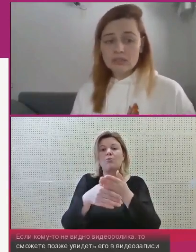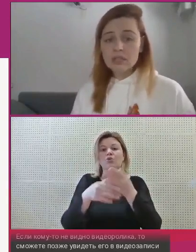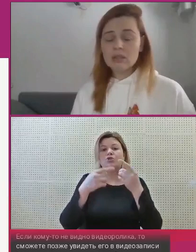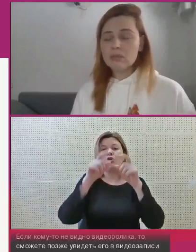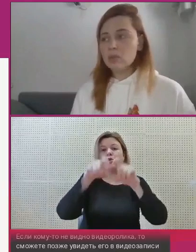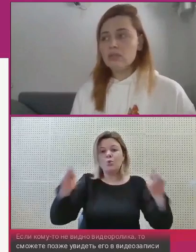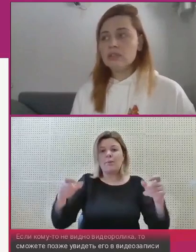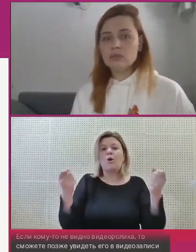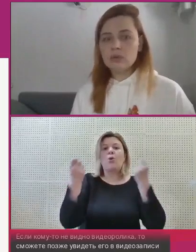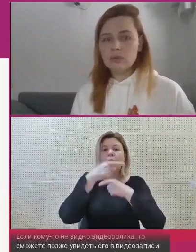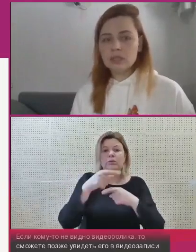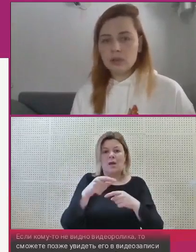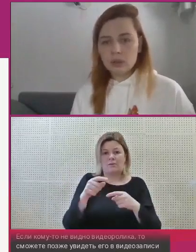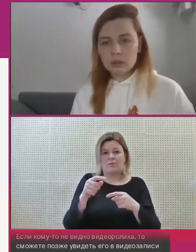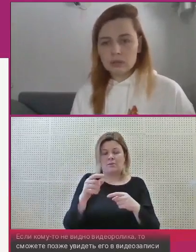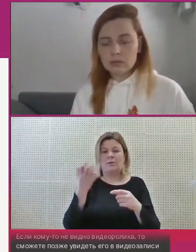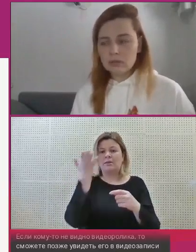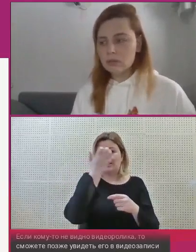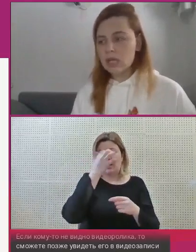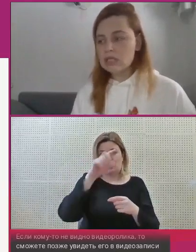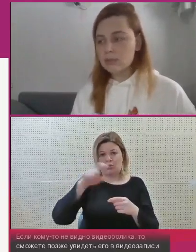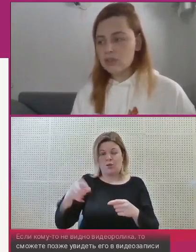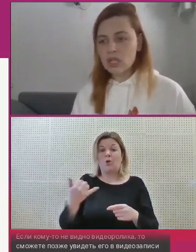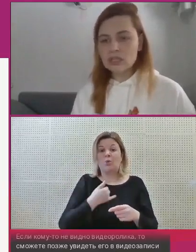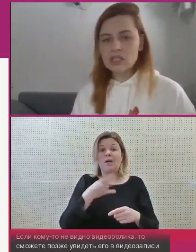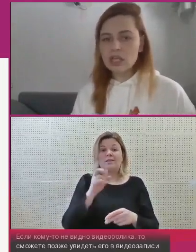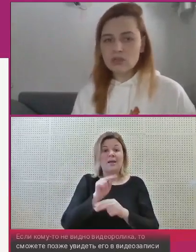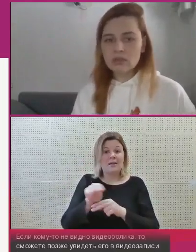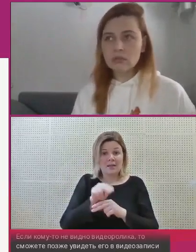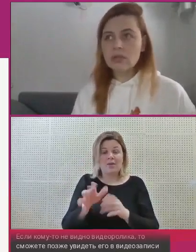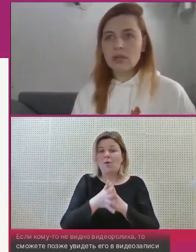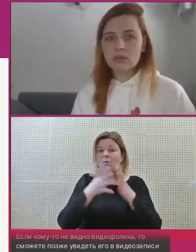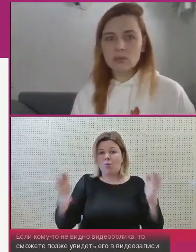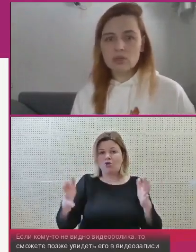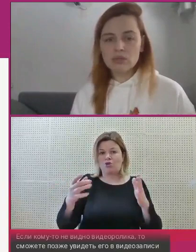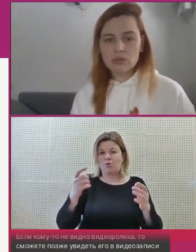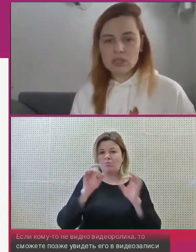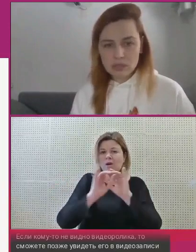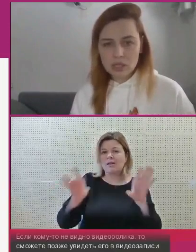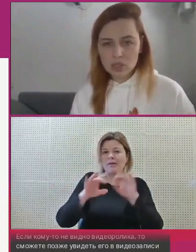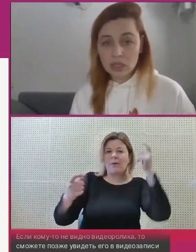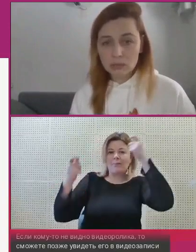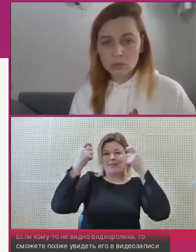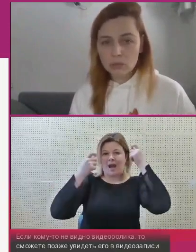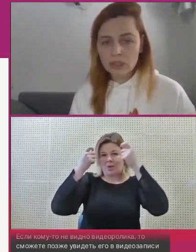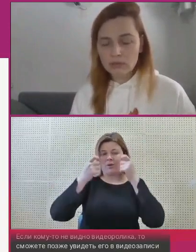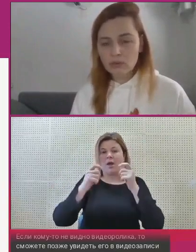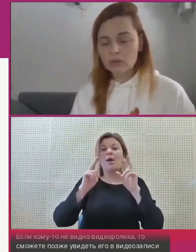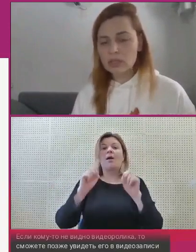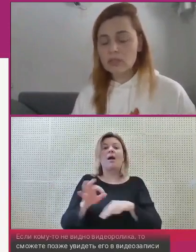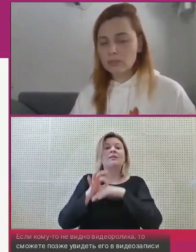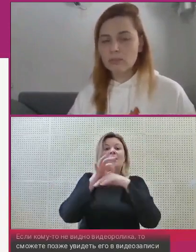У нас в тренингах больше всего психология. Как сопровождать незрячего, наверное, он больше всего сам скажет, как ему